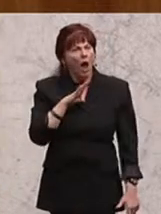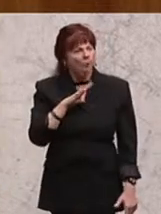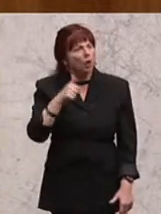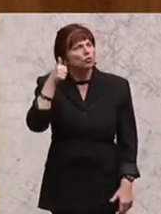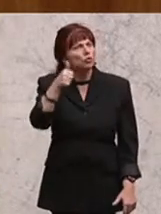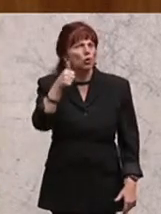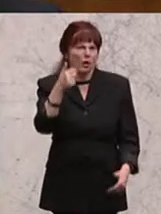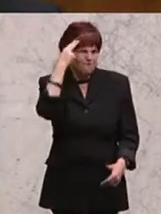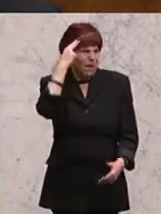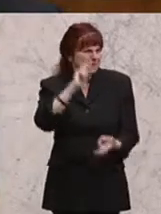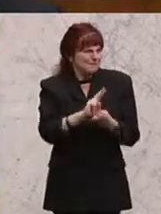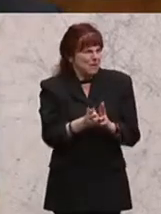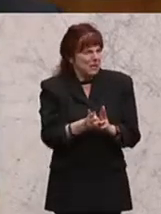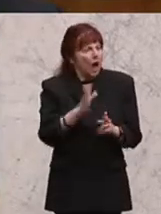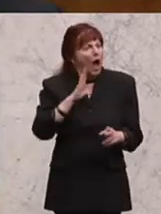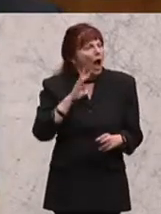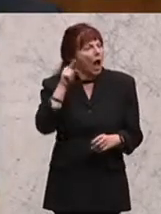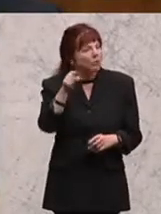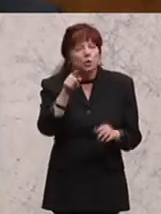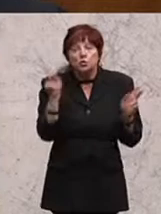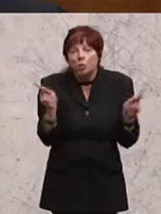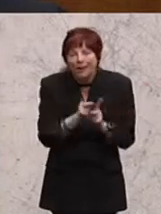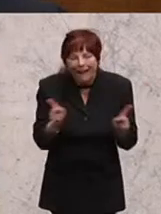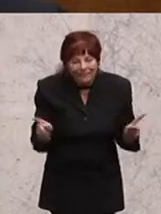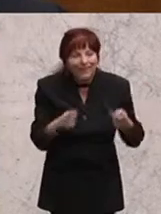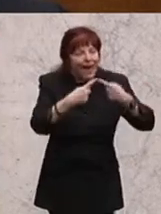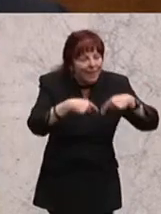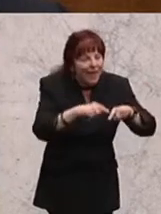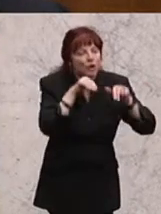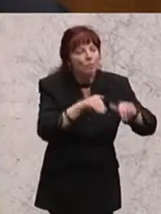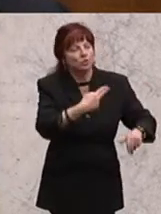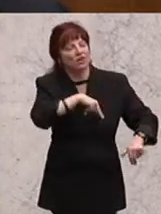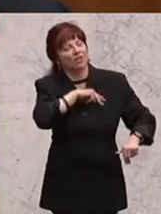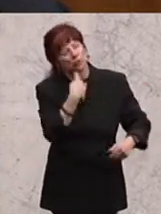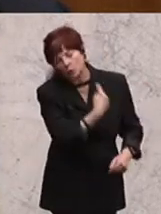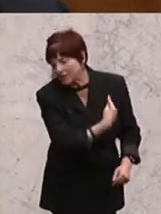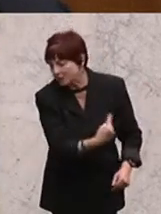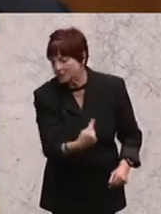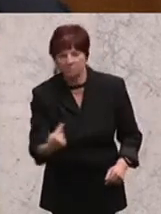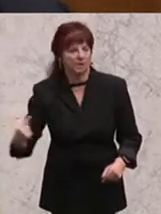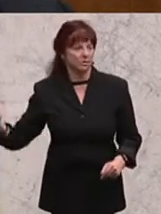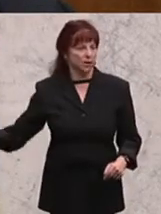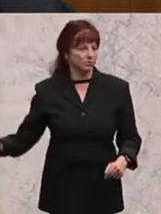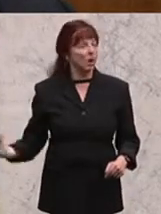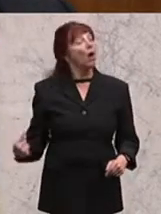Ja? Das geht so nicht. Wir müssen die Herrschaften in die Verantwortung holen. Das geht mit Steuerautonomie.